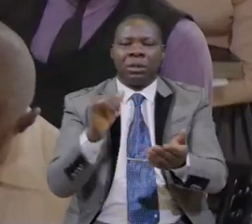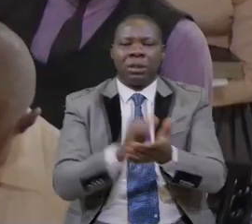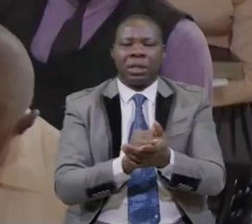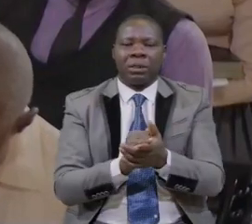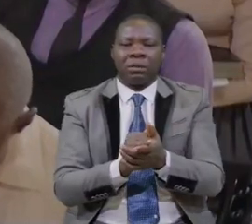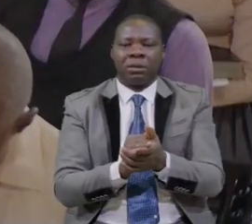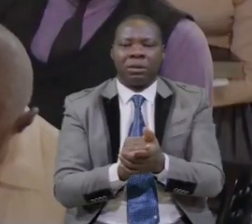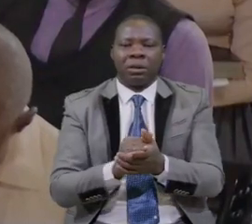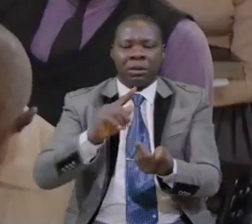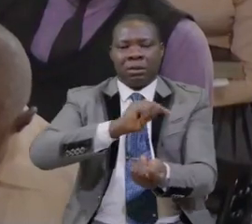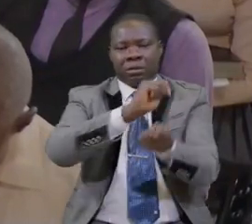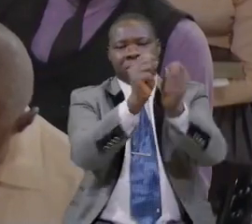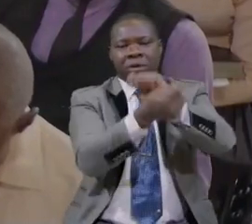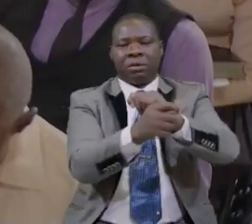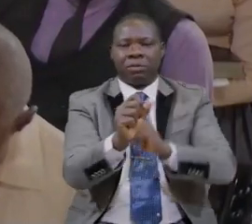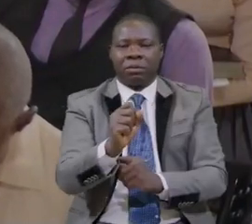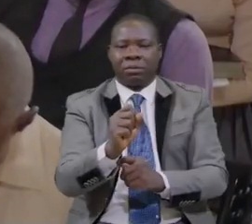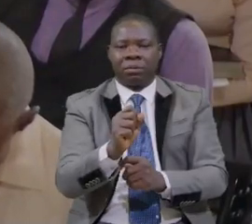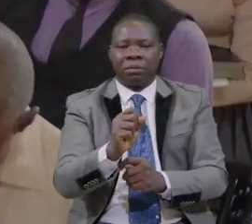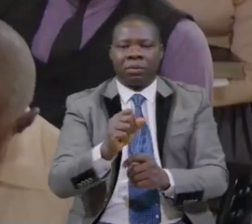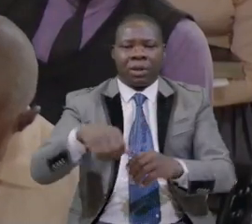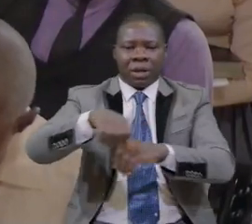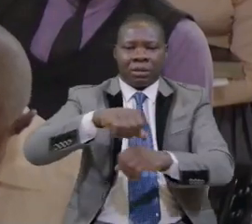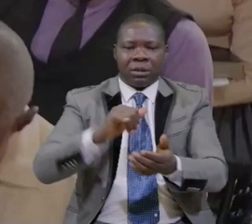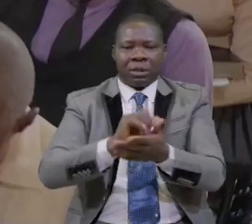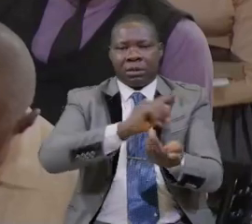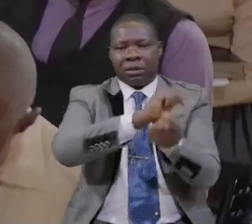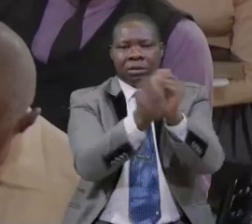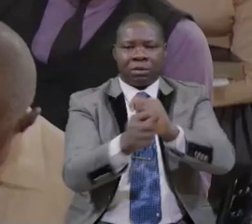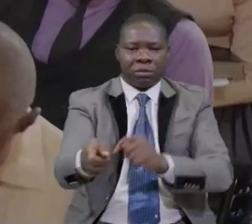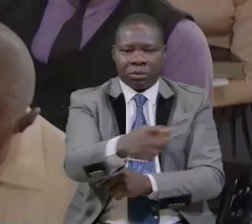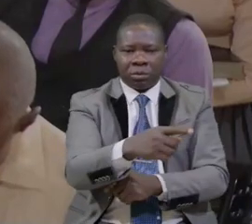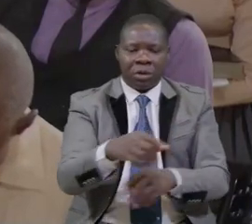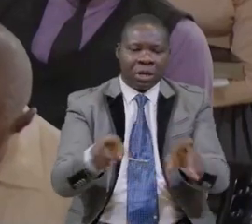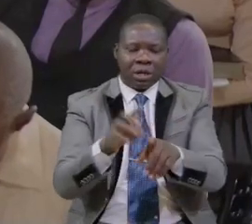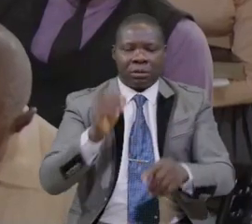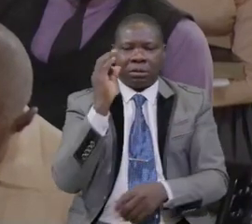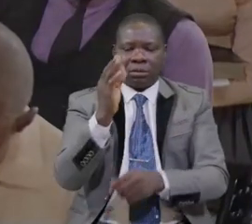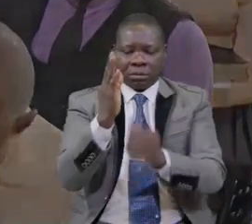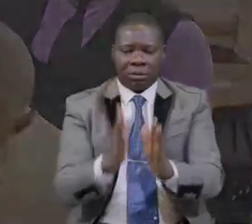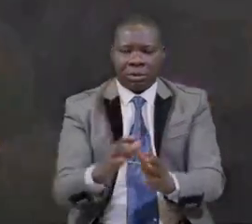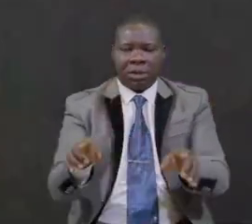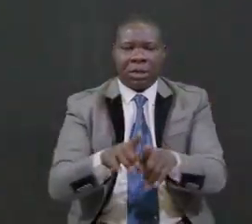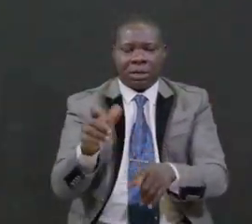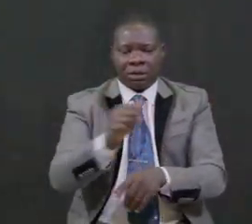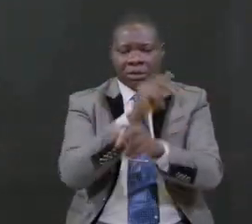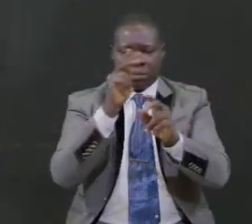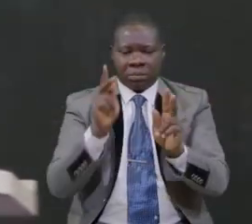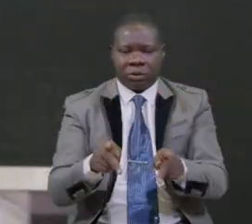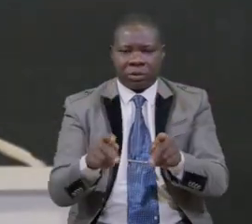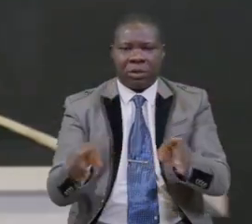L'onction qui transforme, qui te transforme toi, en tant que prédicateur, en tant qu'une personne, en tant